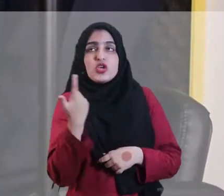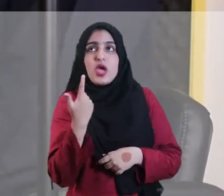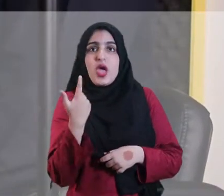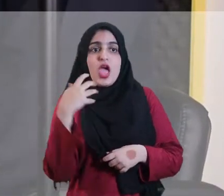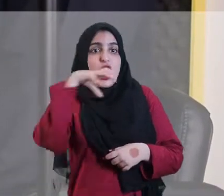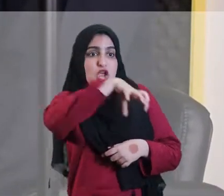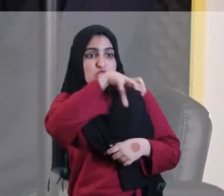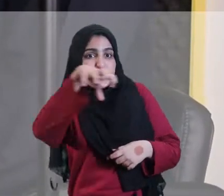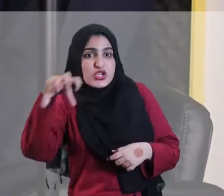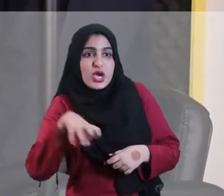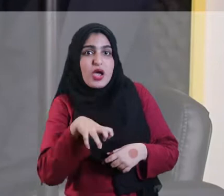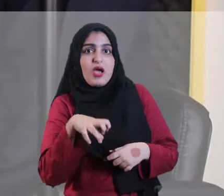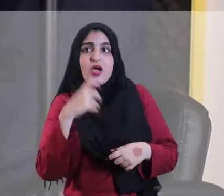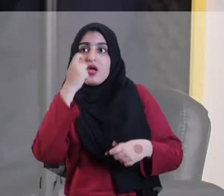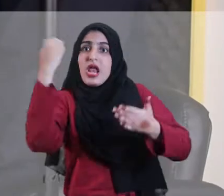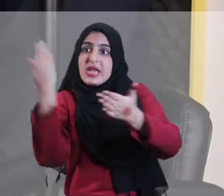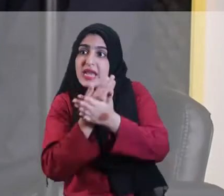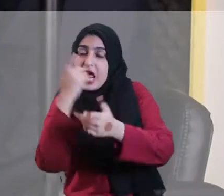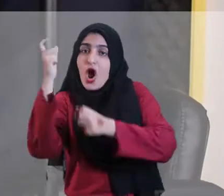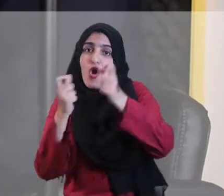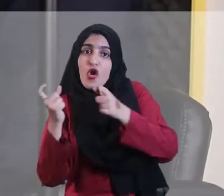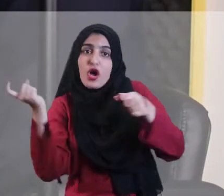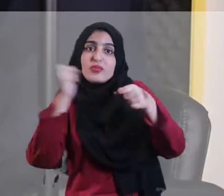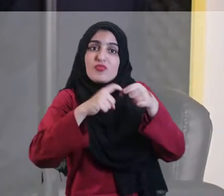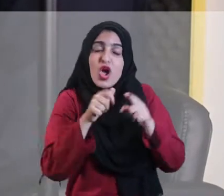की जरूरत है लाइक कमेंट